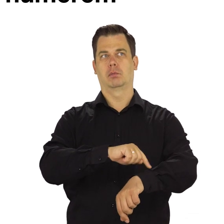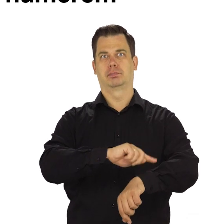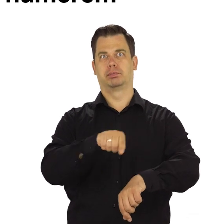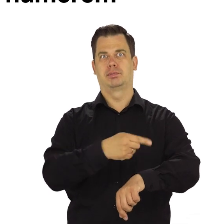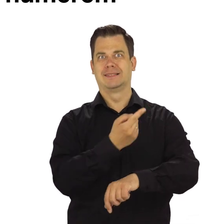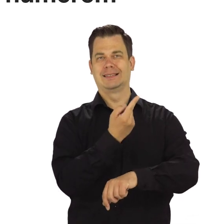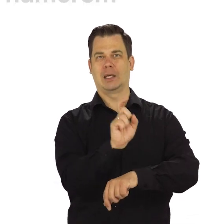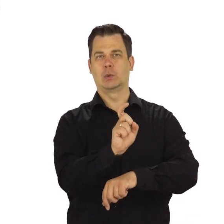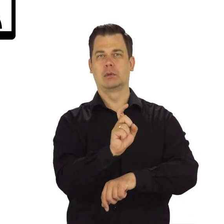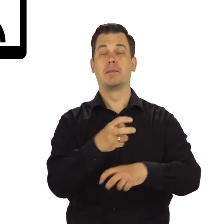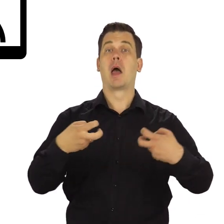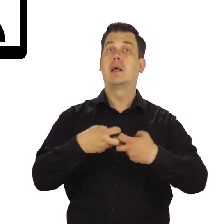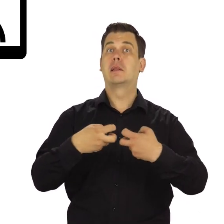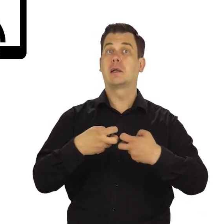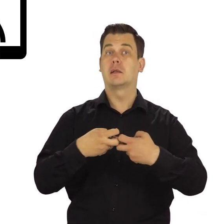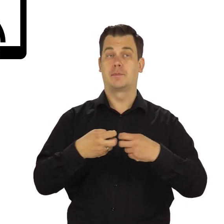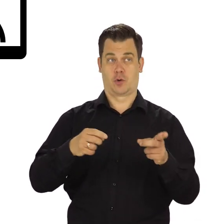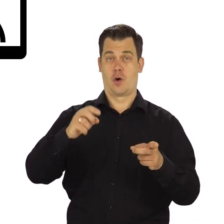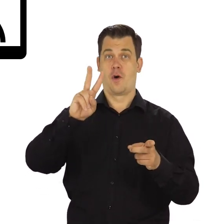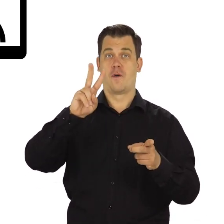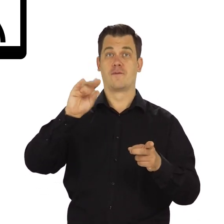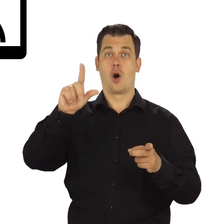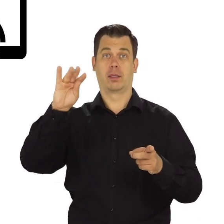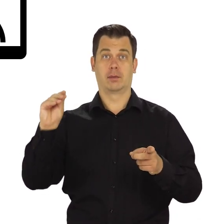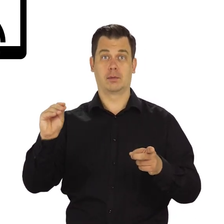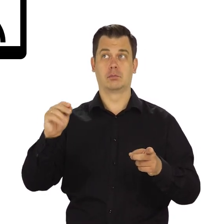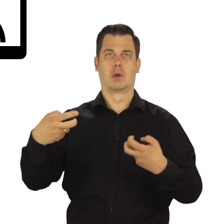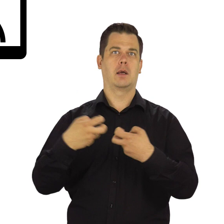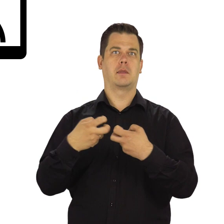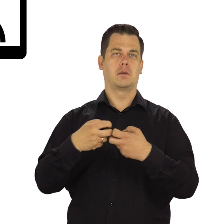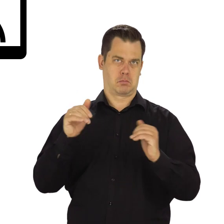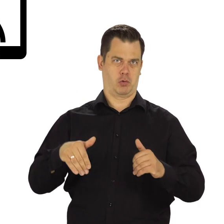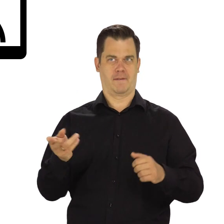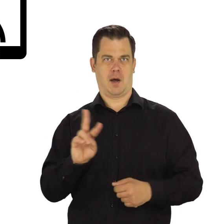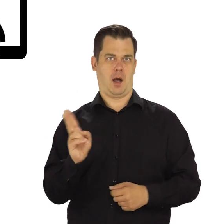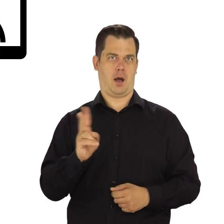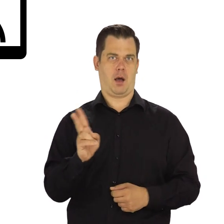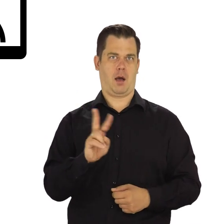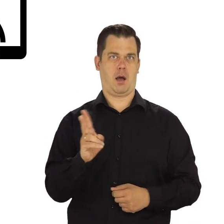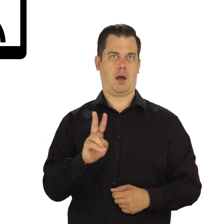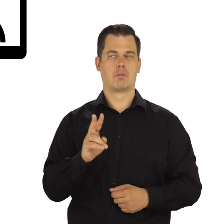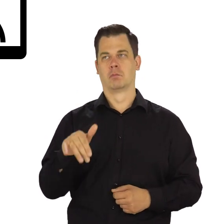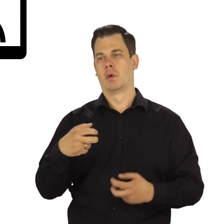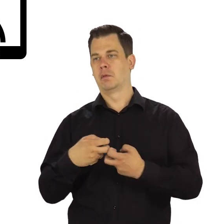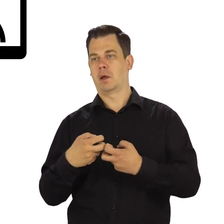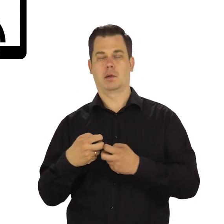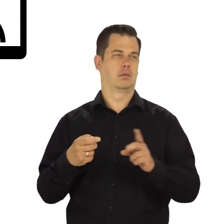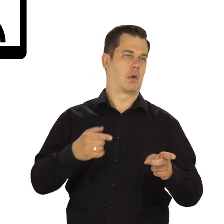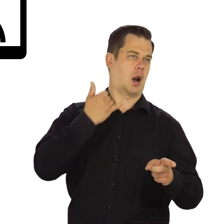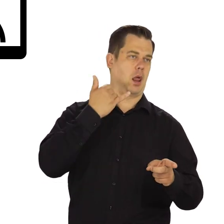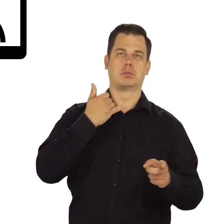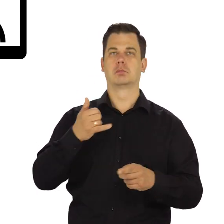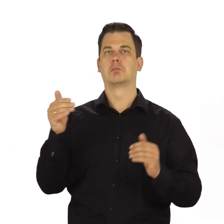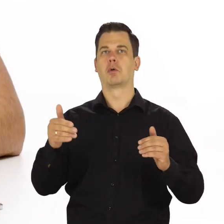sekund. A co z internetem? Przy włączonym Voltę w telefonie możesz jednocześnie rozmawiać i korzystać z szybkiego